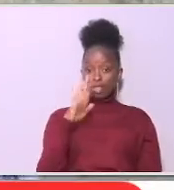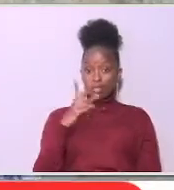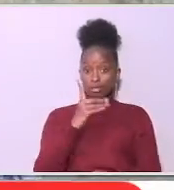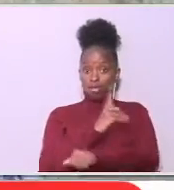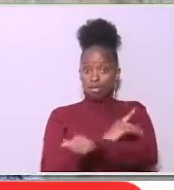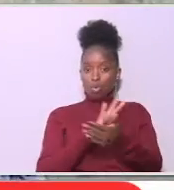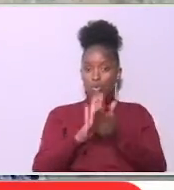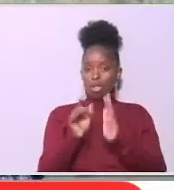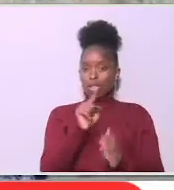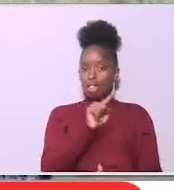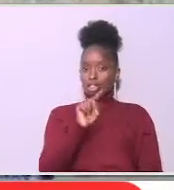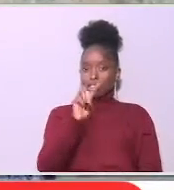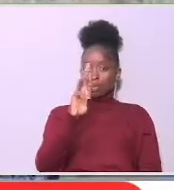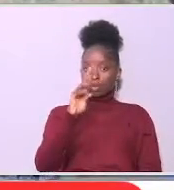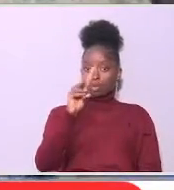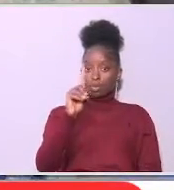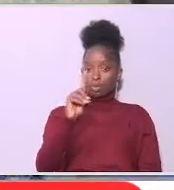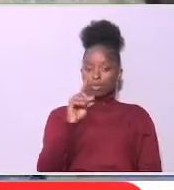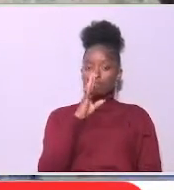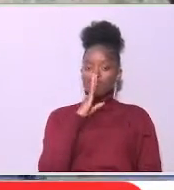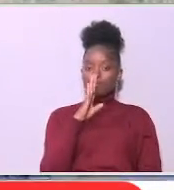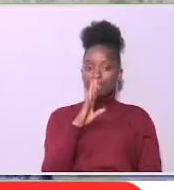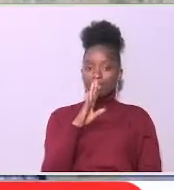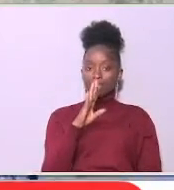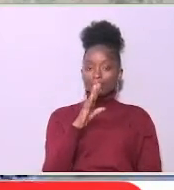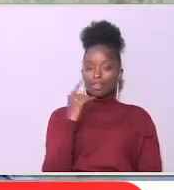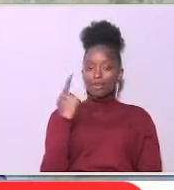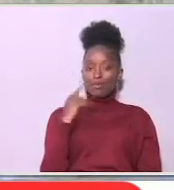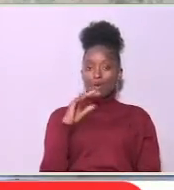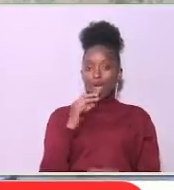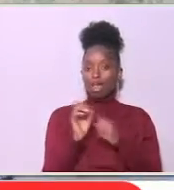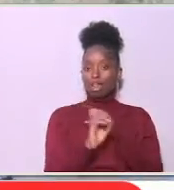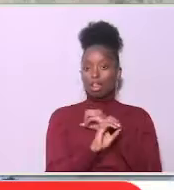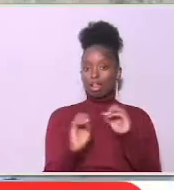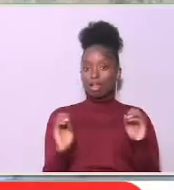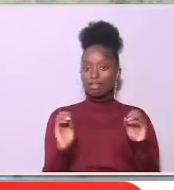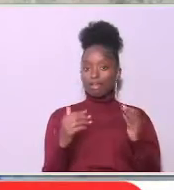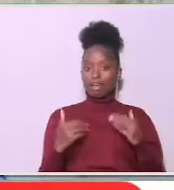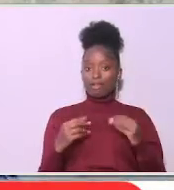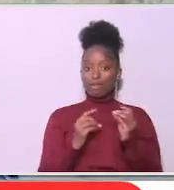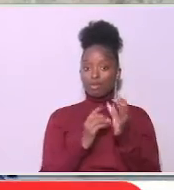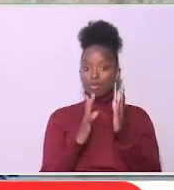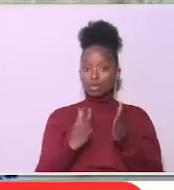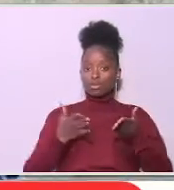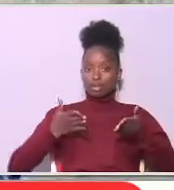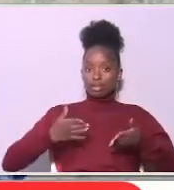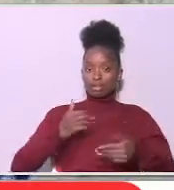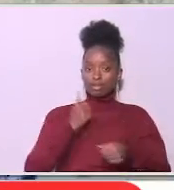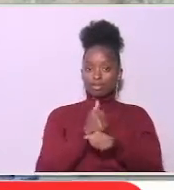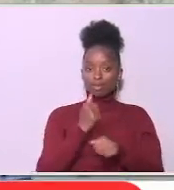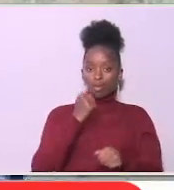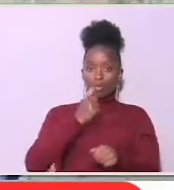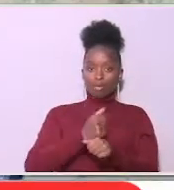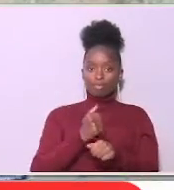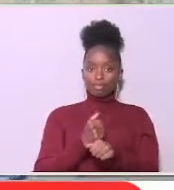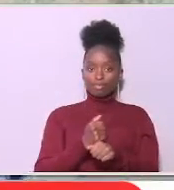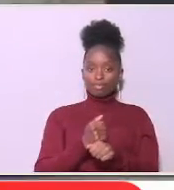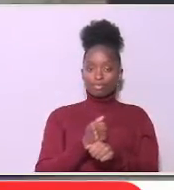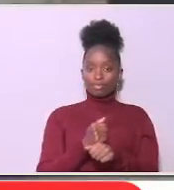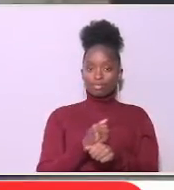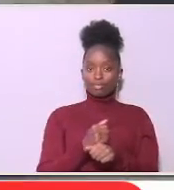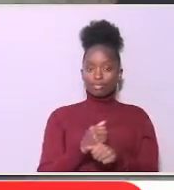hizi wards itakuwa vigumu. Ni charge na madaktari hapa wafanye kazi ya huduma ya matibabu kwa watu wa